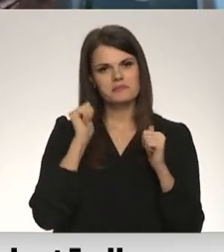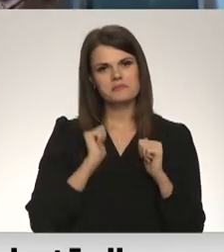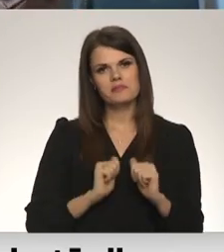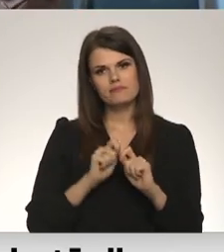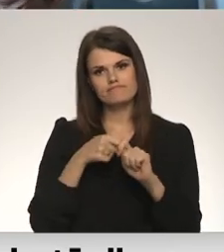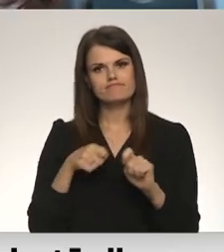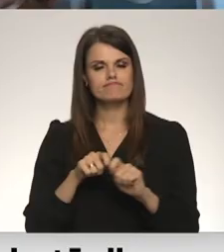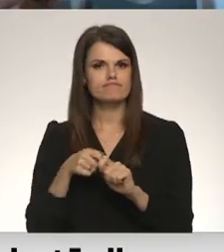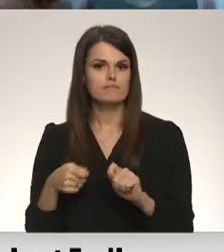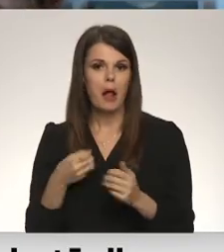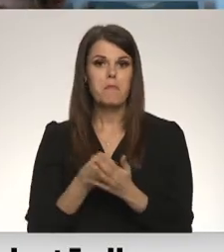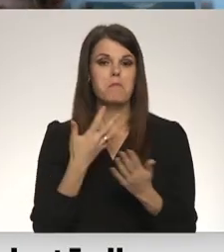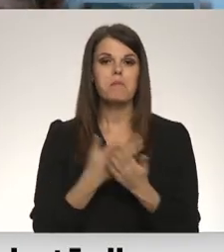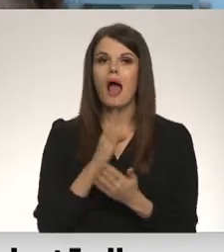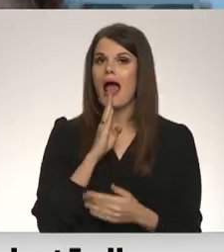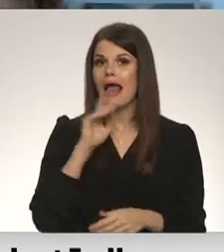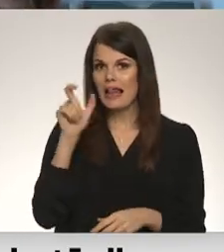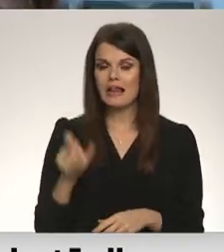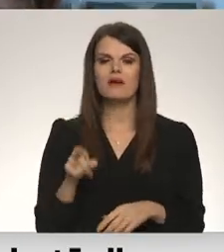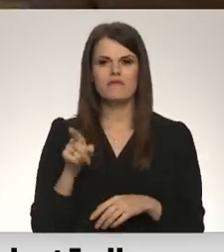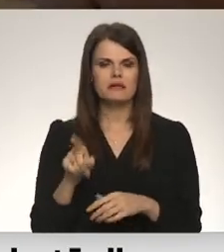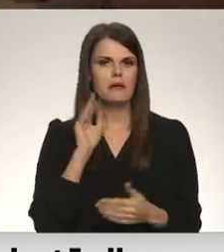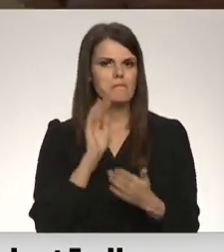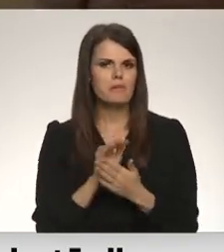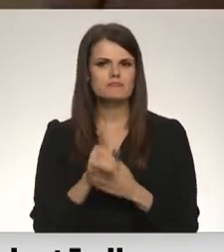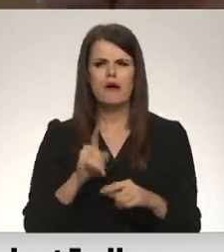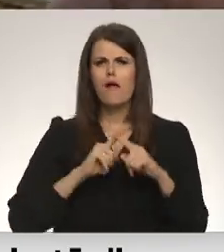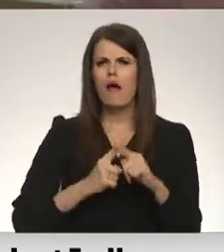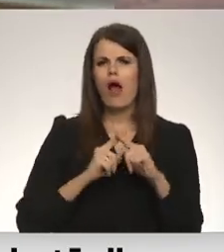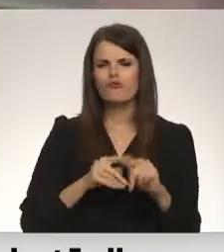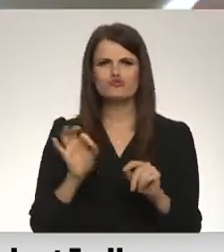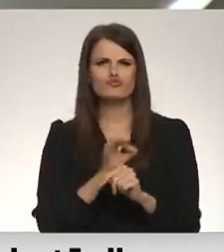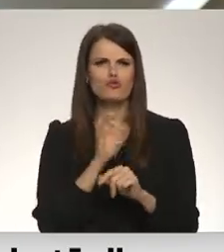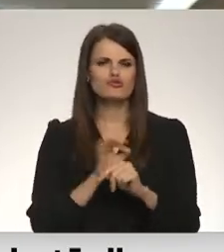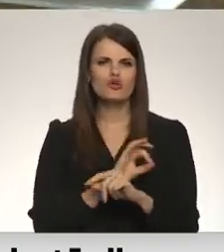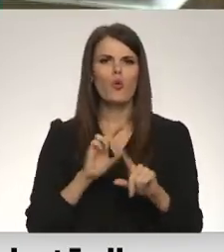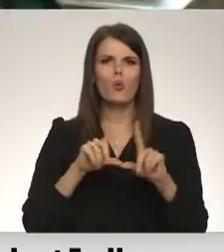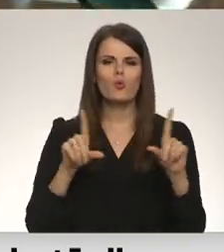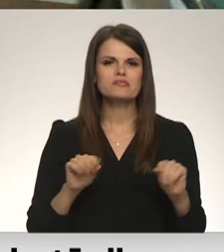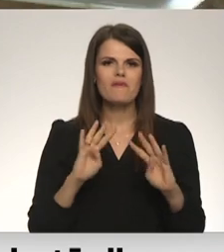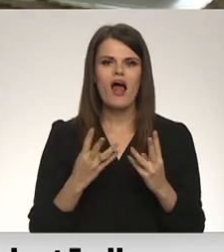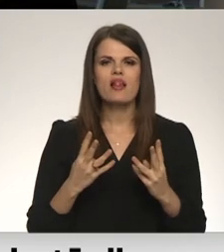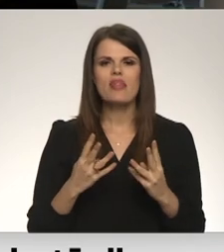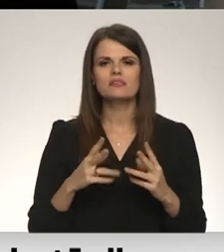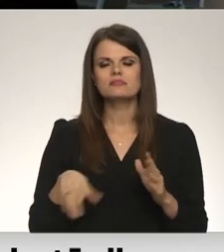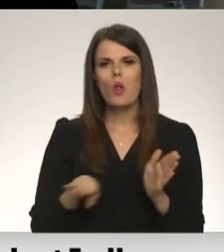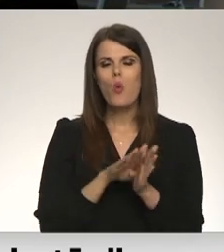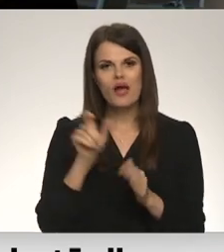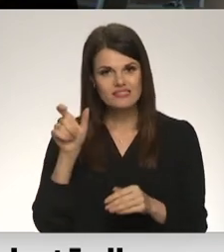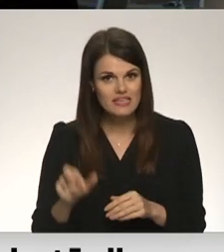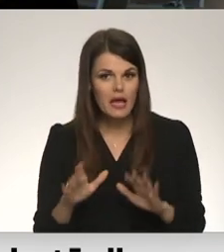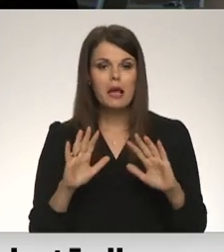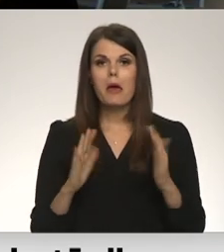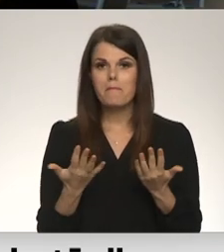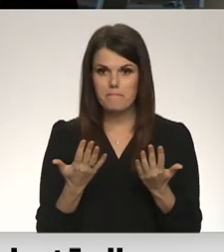Balvenieta Dace Šulta līdz šim plašākā mērogā bija zināma kā ādīšanas un šūšanas uzņēmuma valdes locekle. Taču nu jau